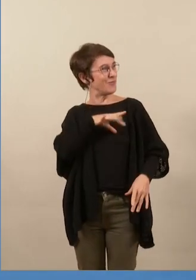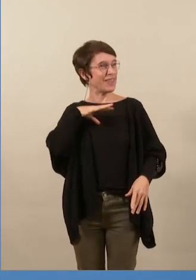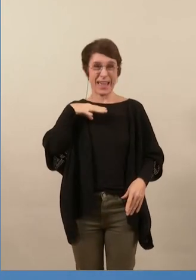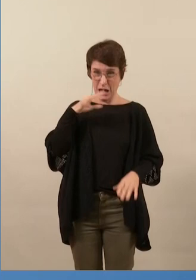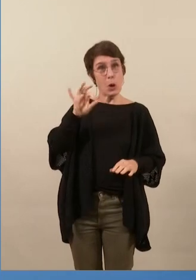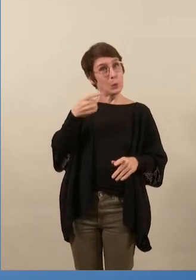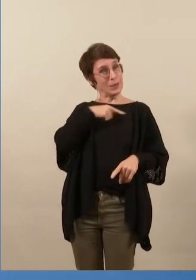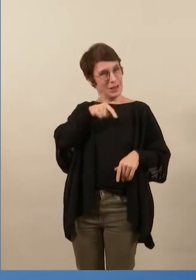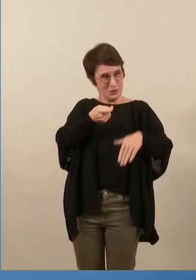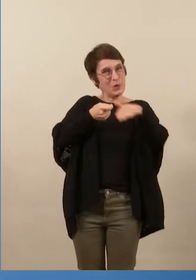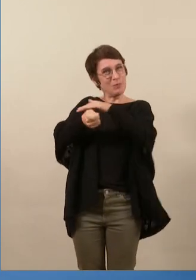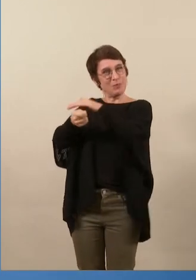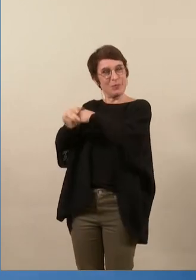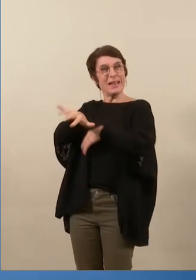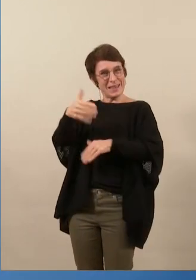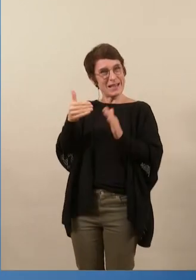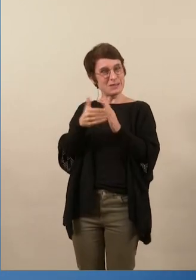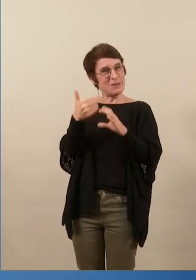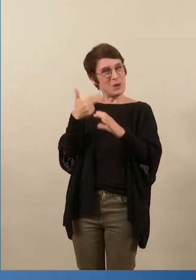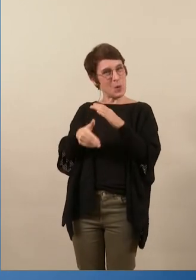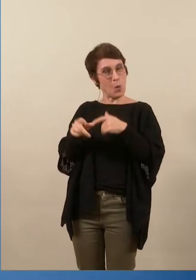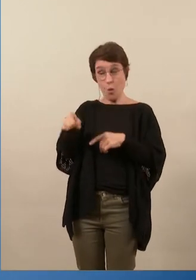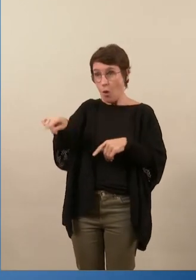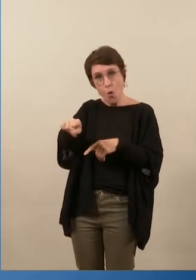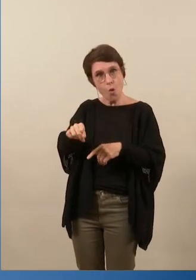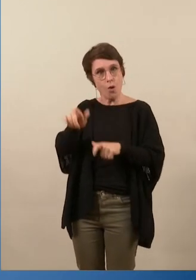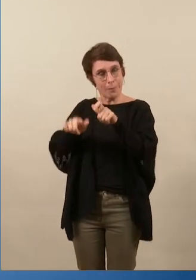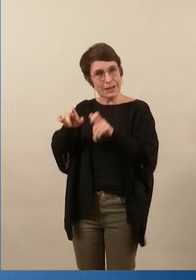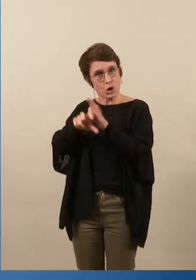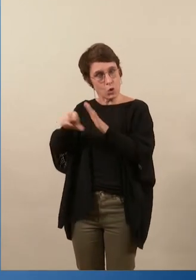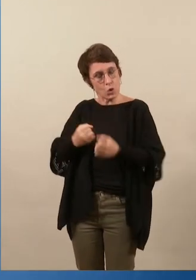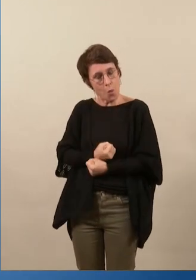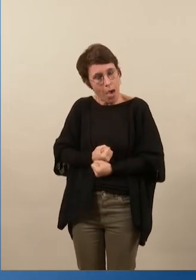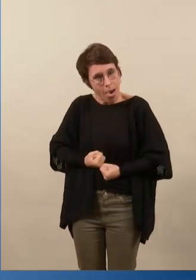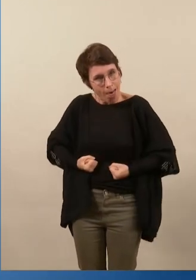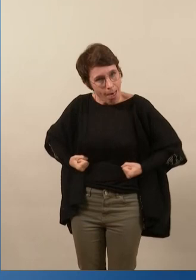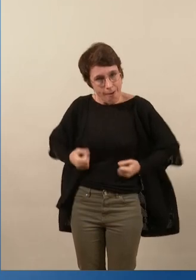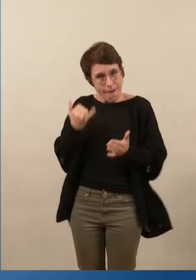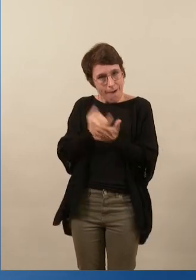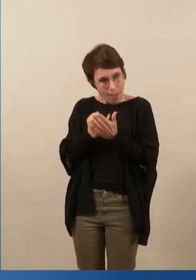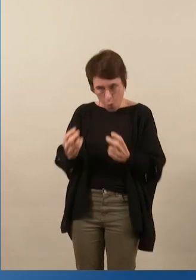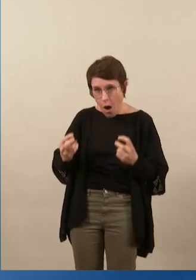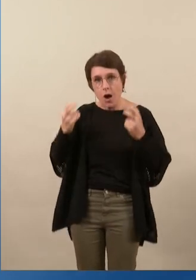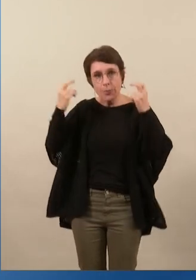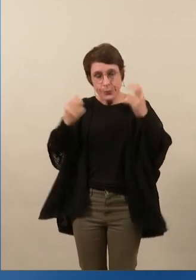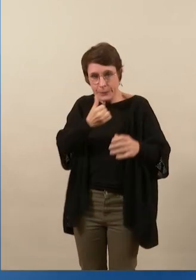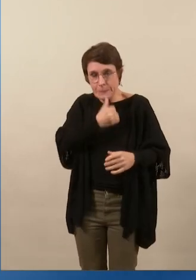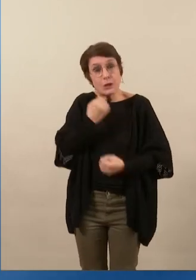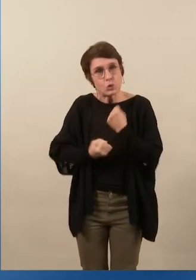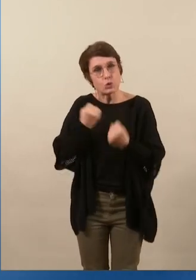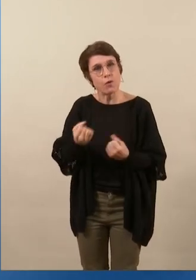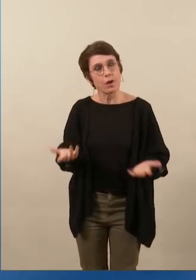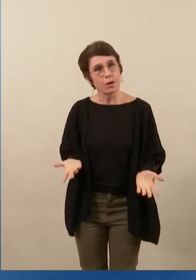distribué pour soutenir tous les grblois qui souffrent d'avoir à faire face à vos à à votre augmentation